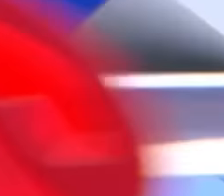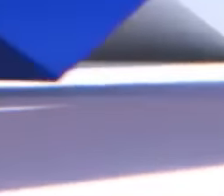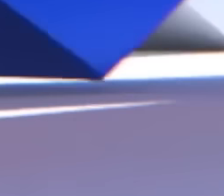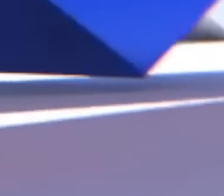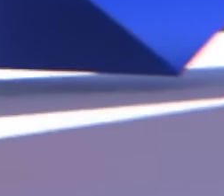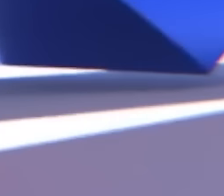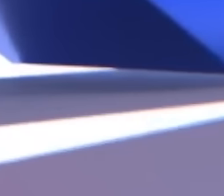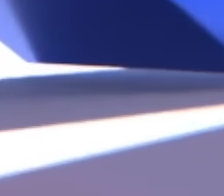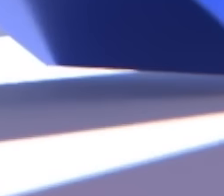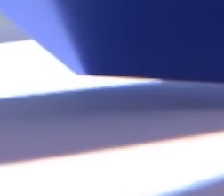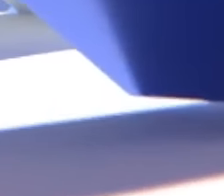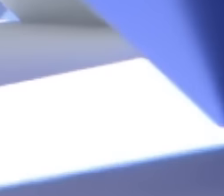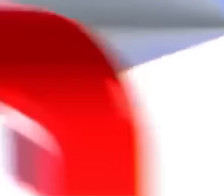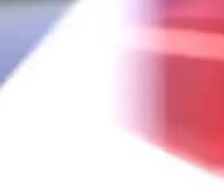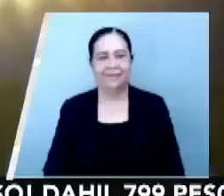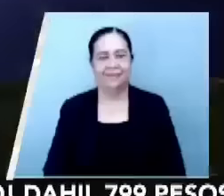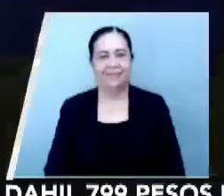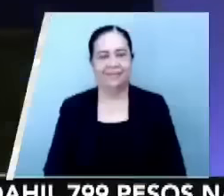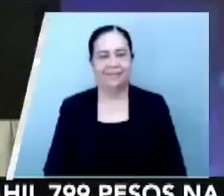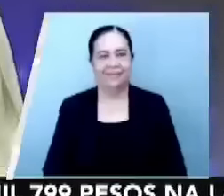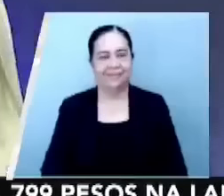Canlas.